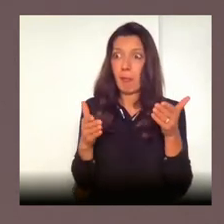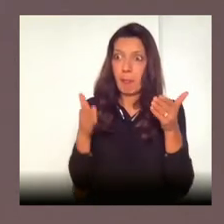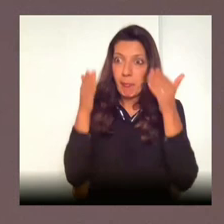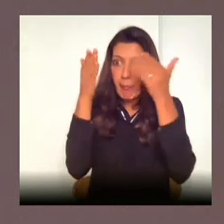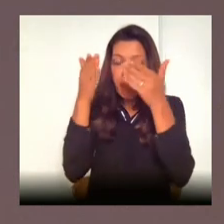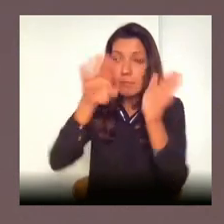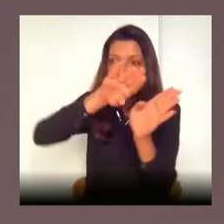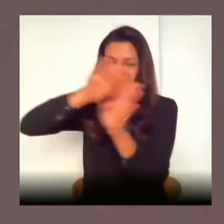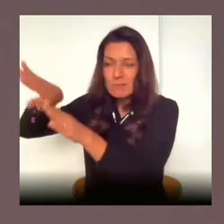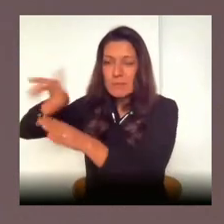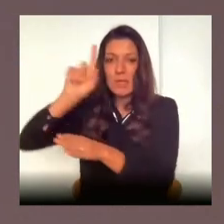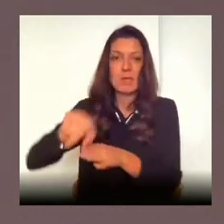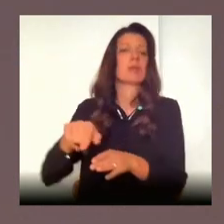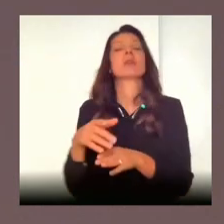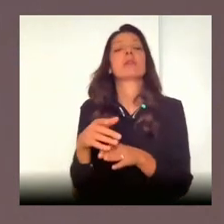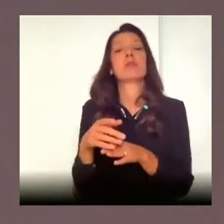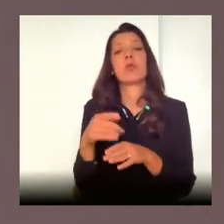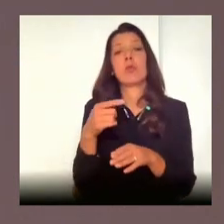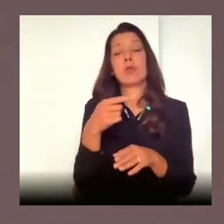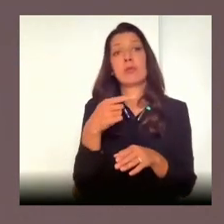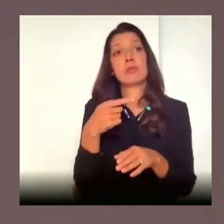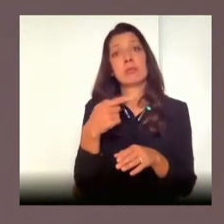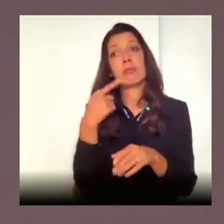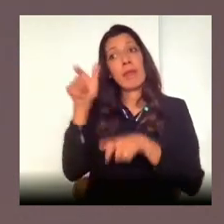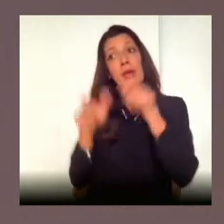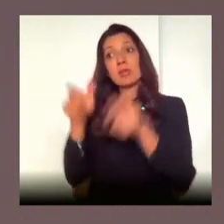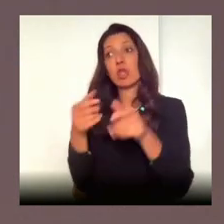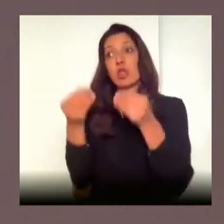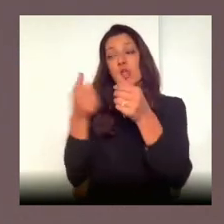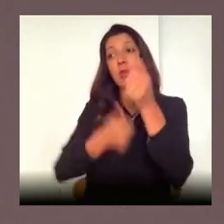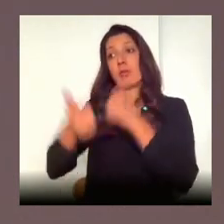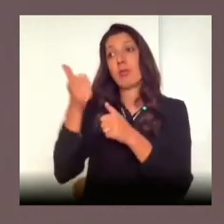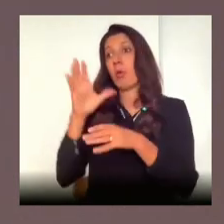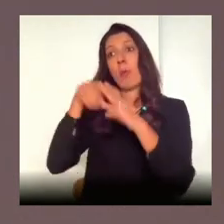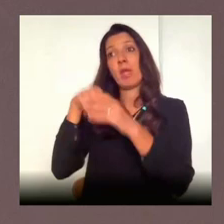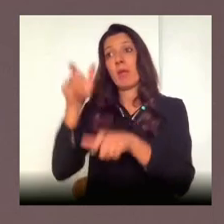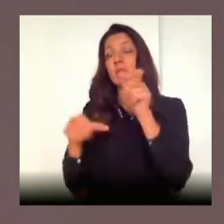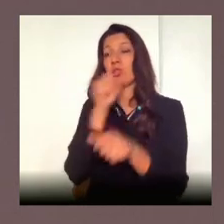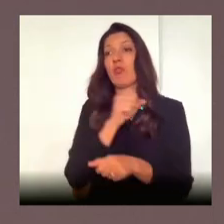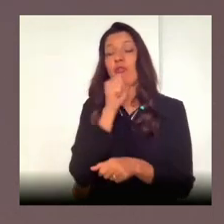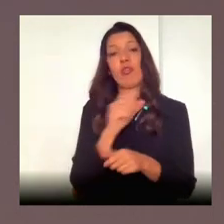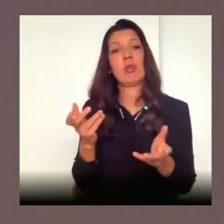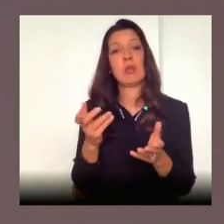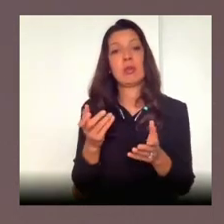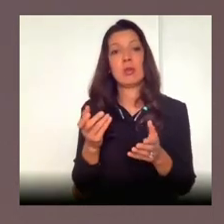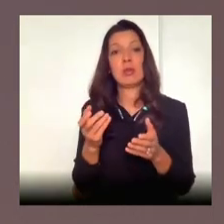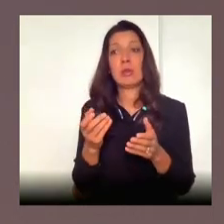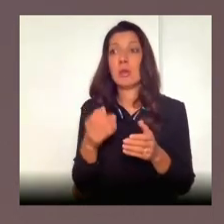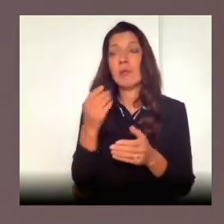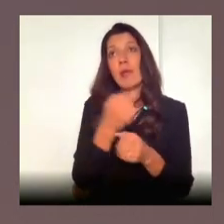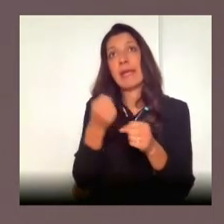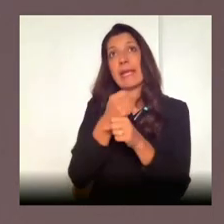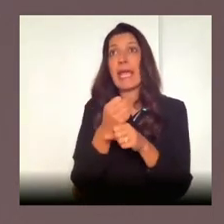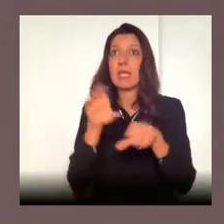dans un continuum de déficience, travailler également sur l'autonomie des personnes, ça inclut effectivement le vieillissement. Ça permet de faire de la conception universelle et donc des produits